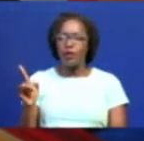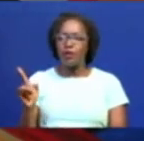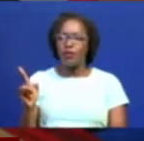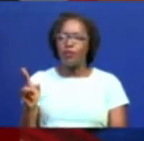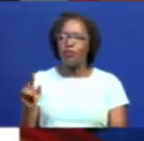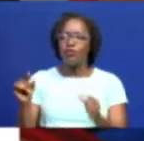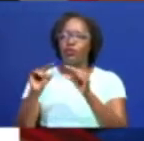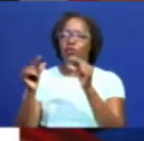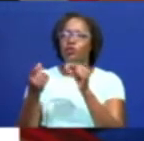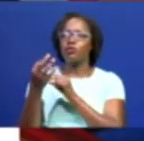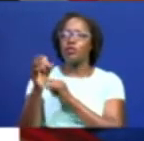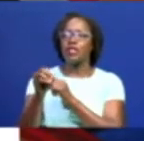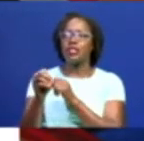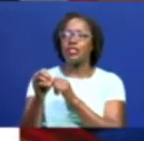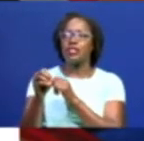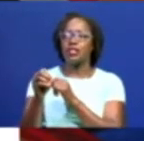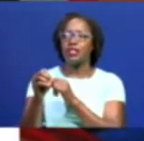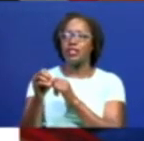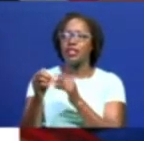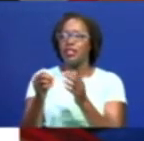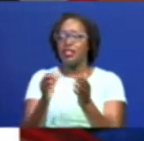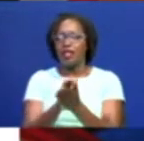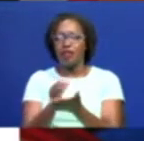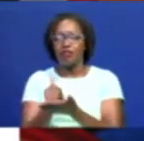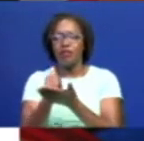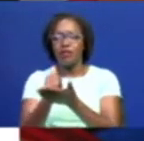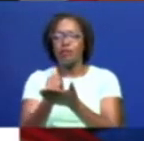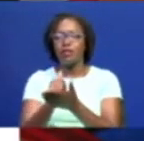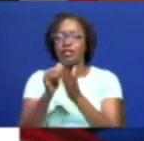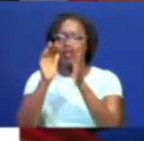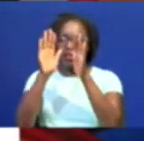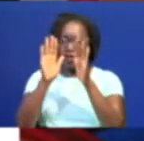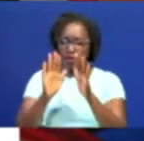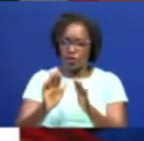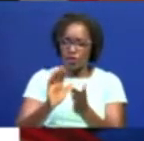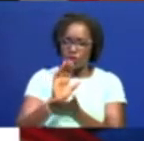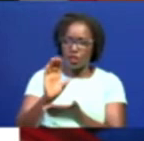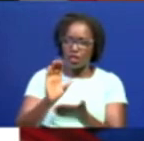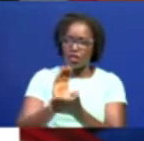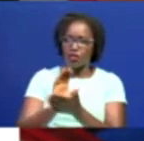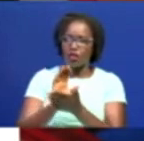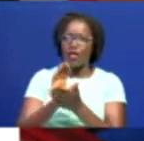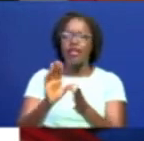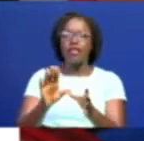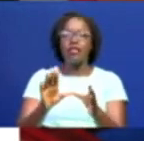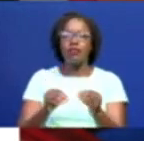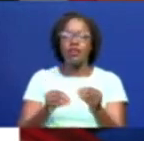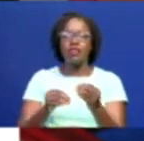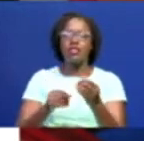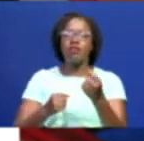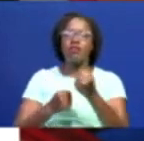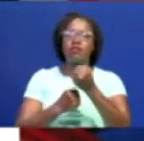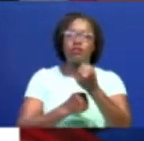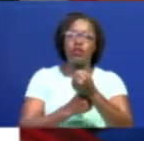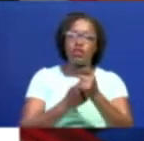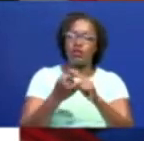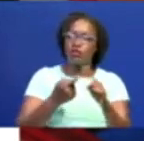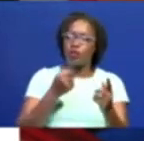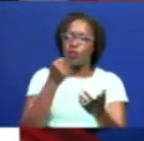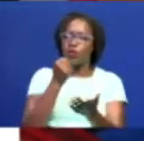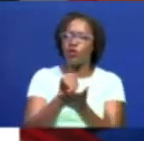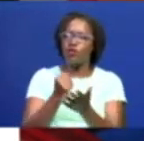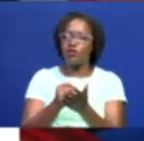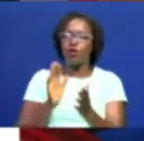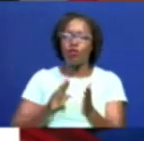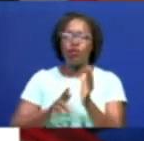Makundi 30 ya kujisaidia katika eneo la Kisumu ya kati yamepokea mtaji kutoka kwa afisi ya mwakilishi wa